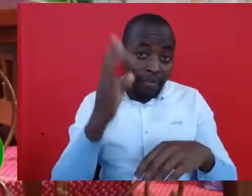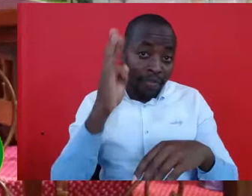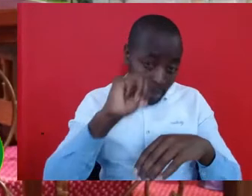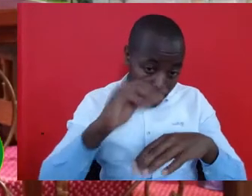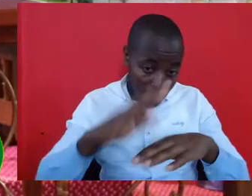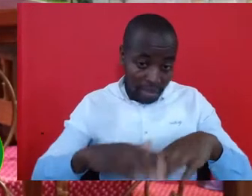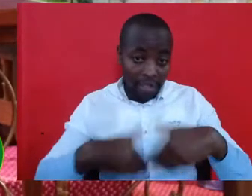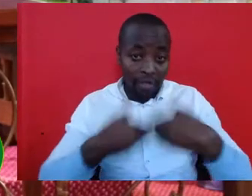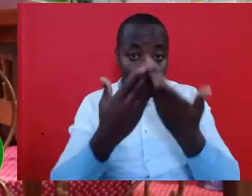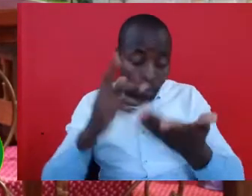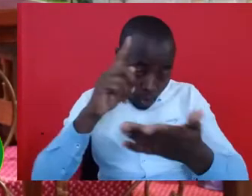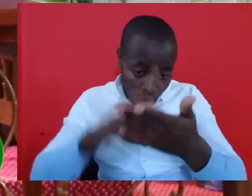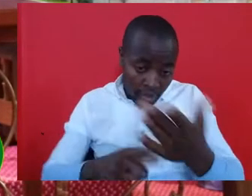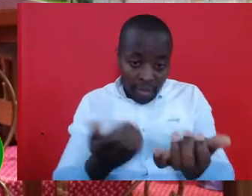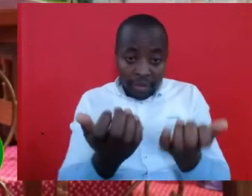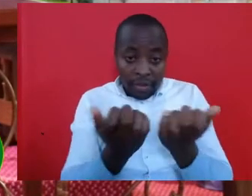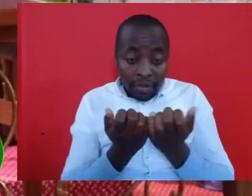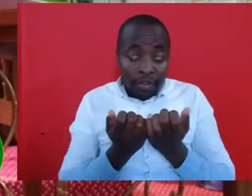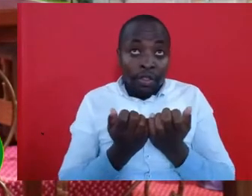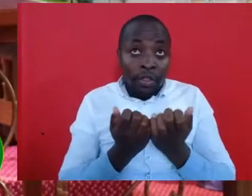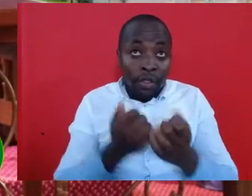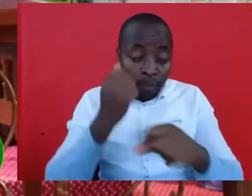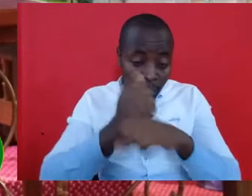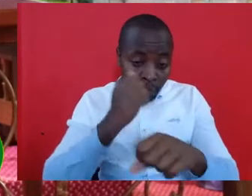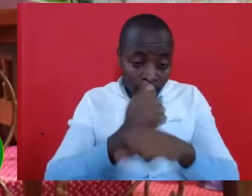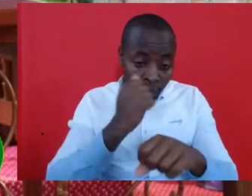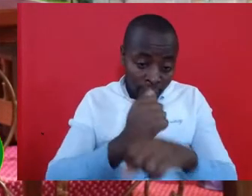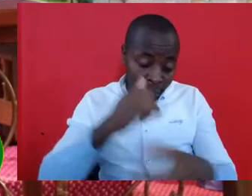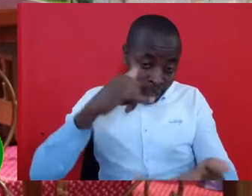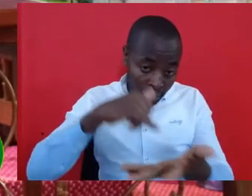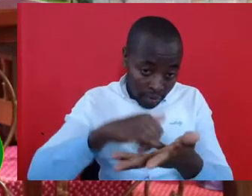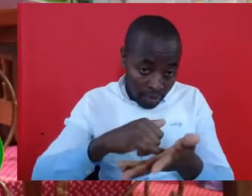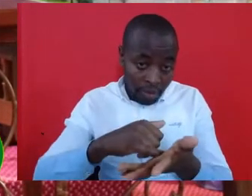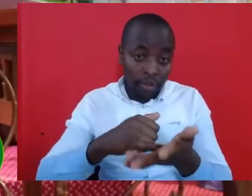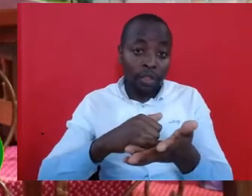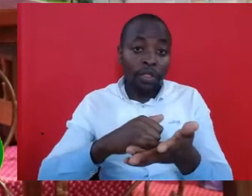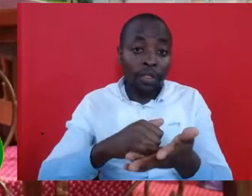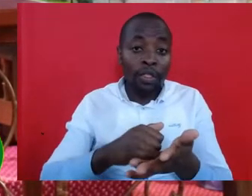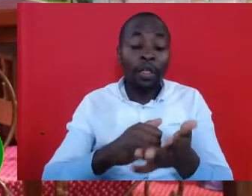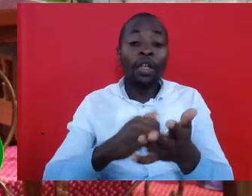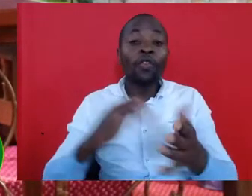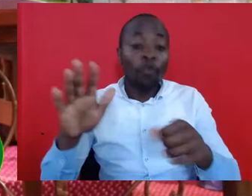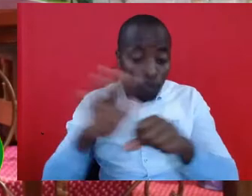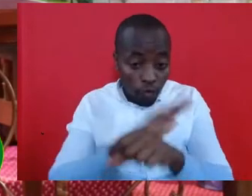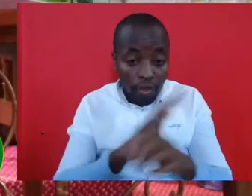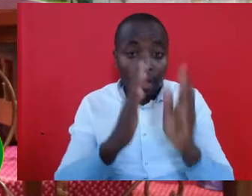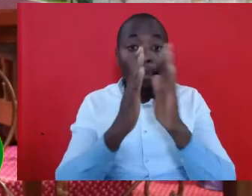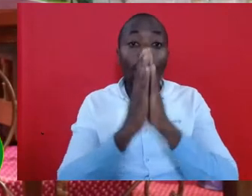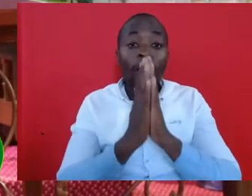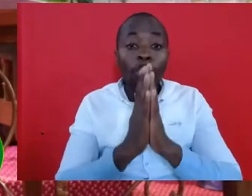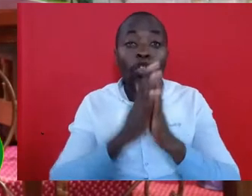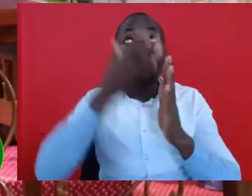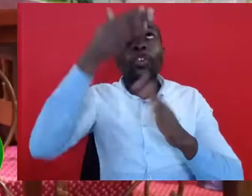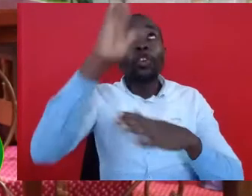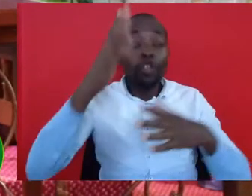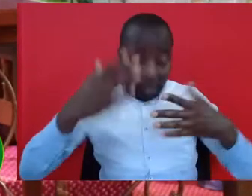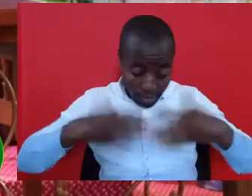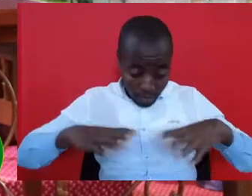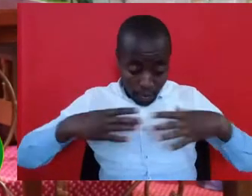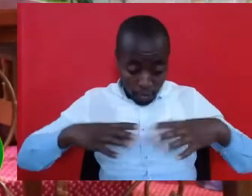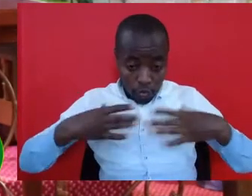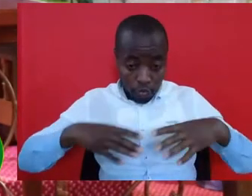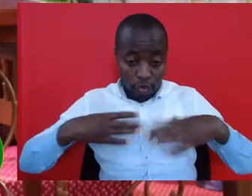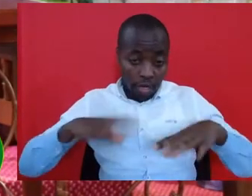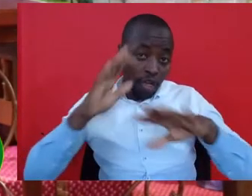yao. Jalie ee Bwana maombi ya watumishi wako kwa jinsi utakavyotufaa, tulie kweli ya